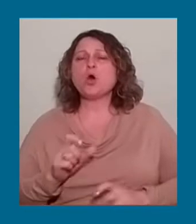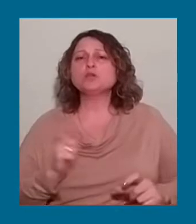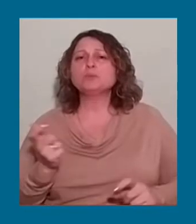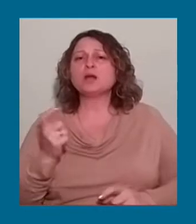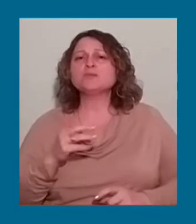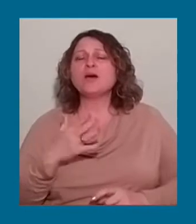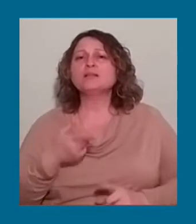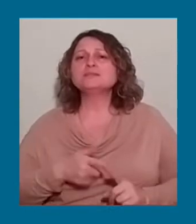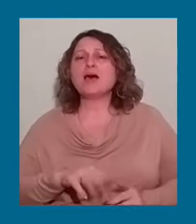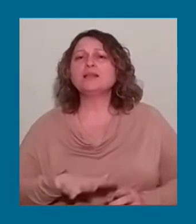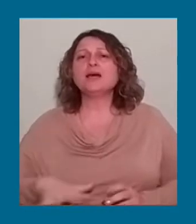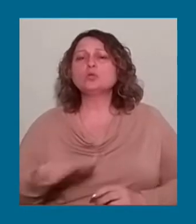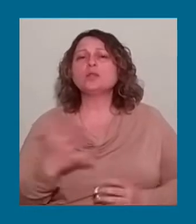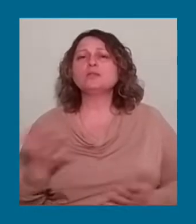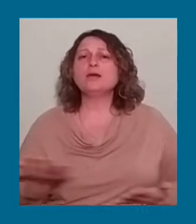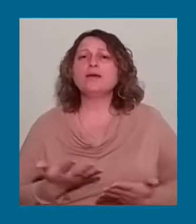якій